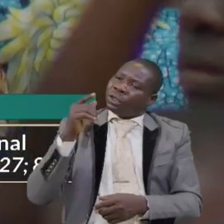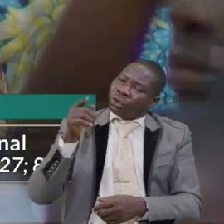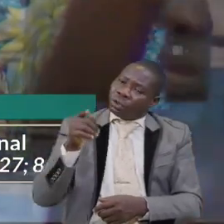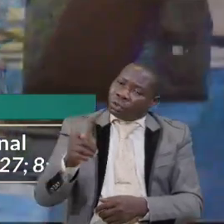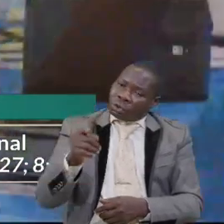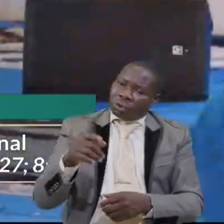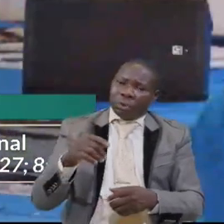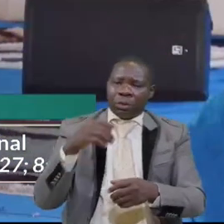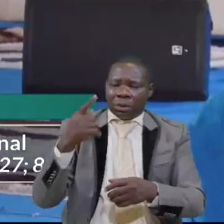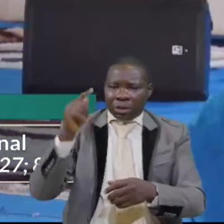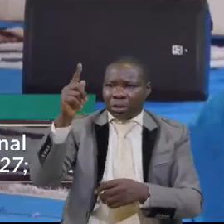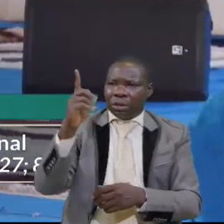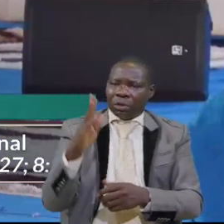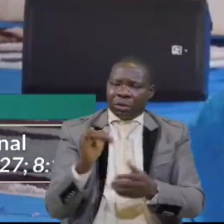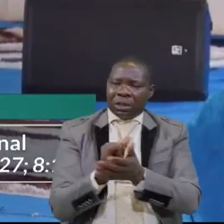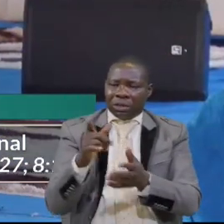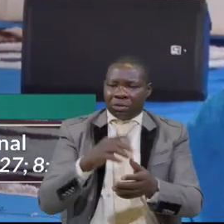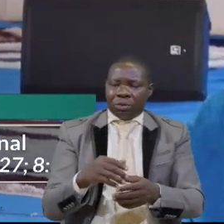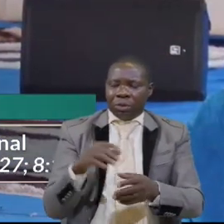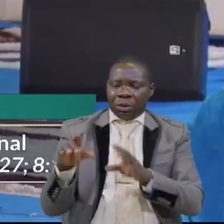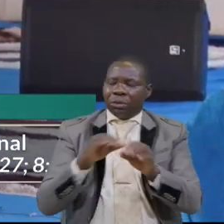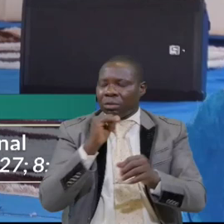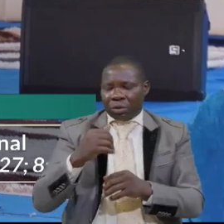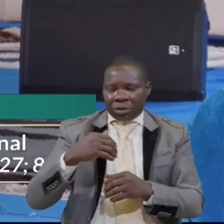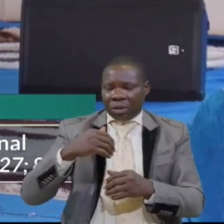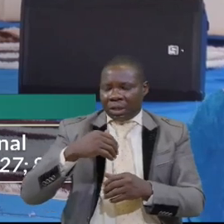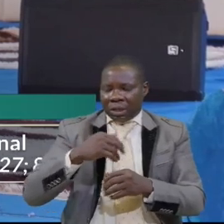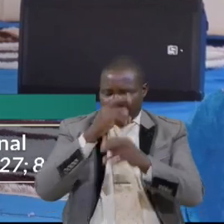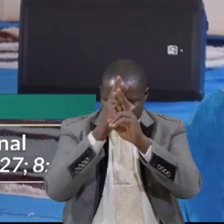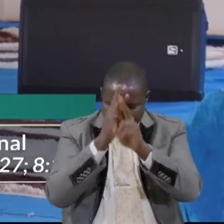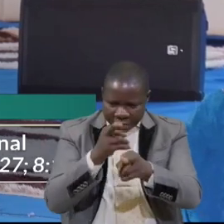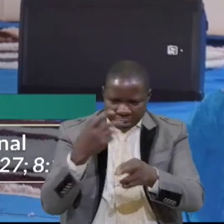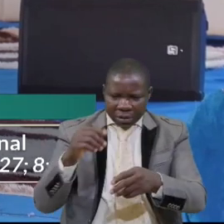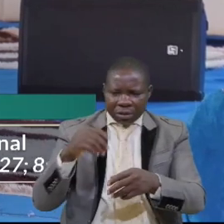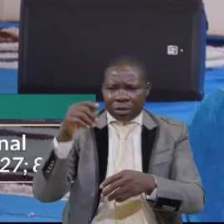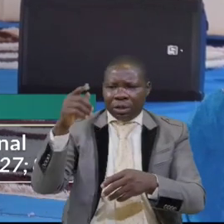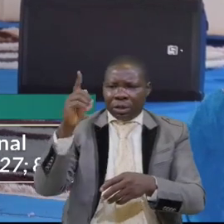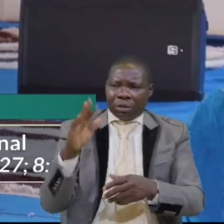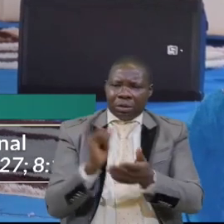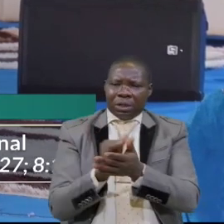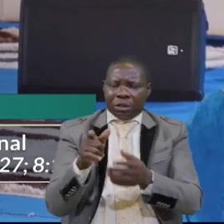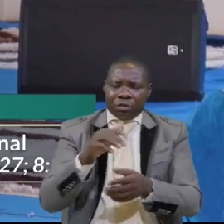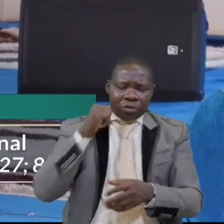as manqué de respect Dieu que tu as déshonoré Dieu que tu as